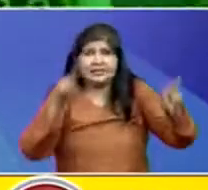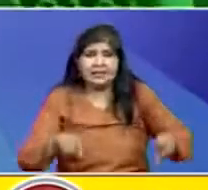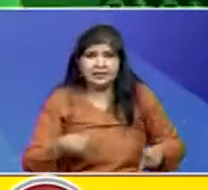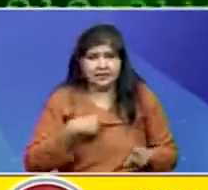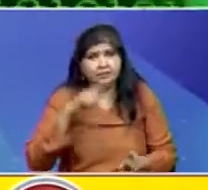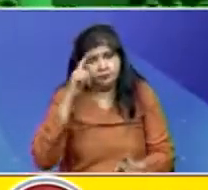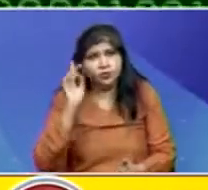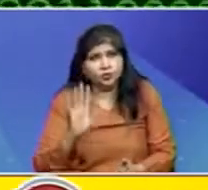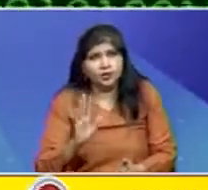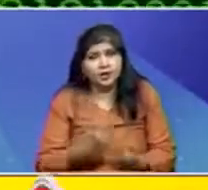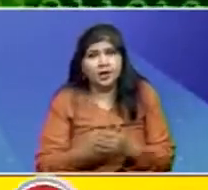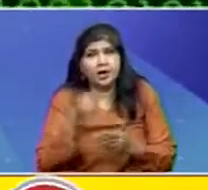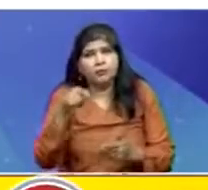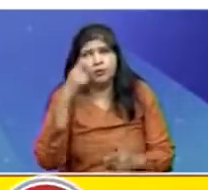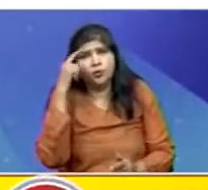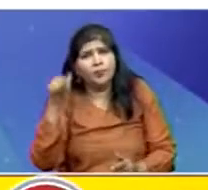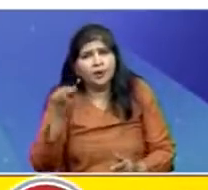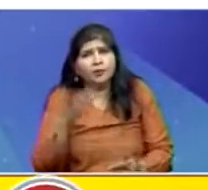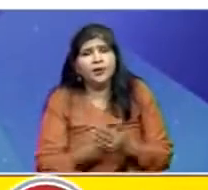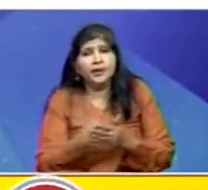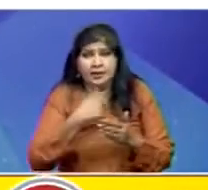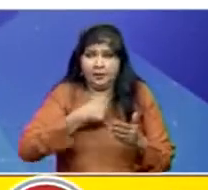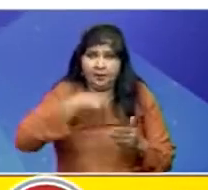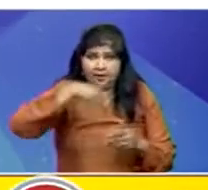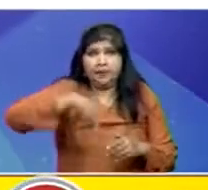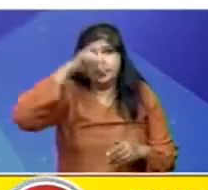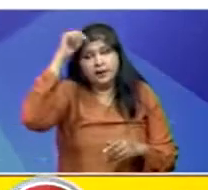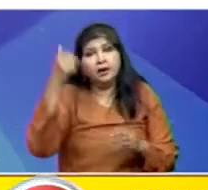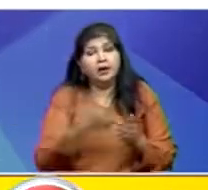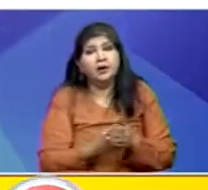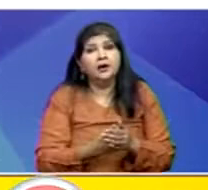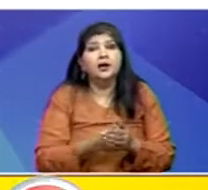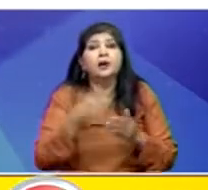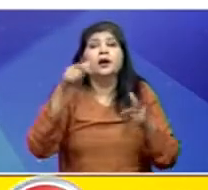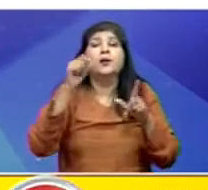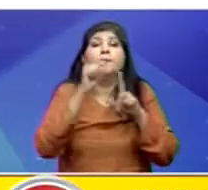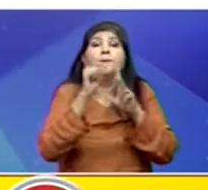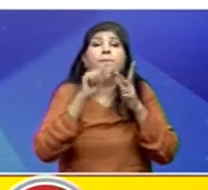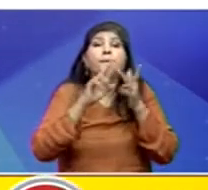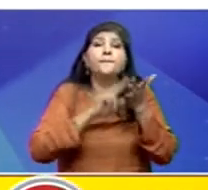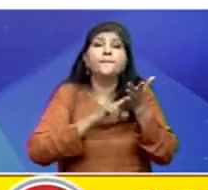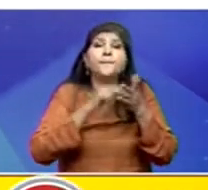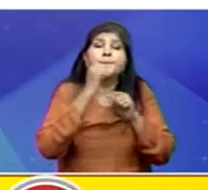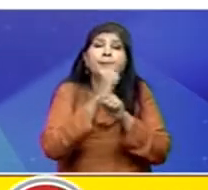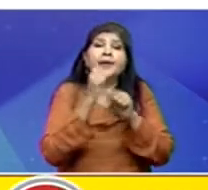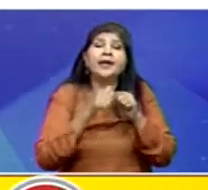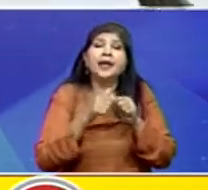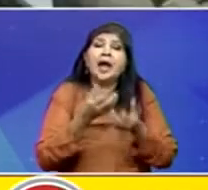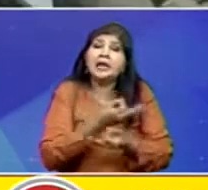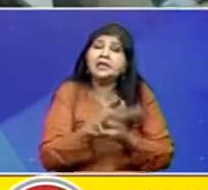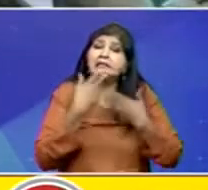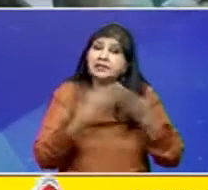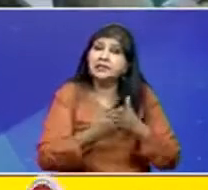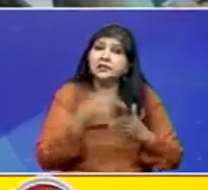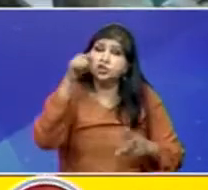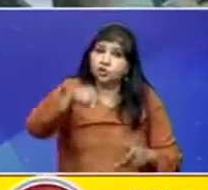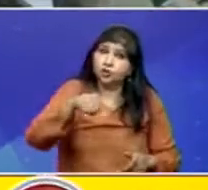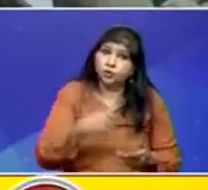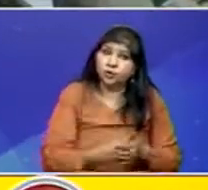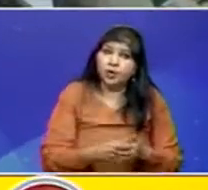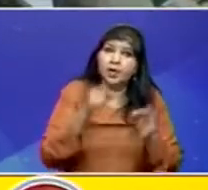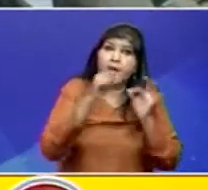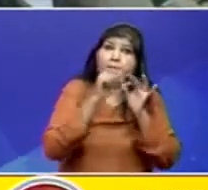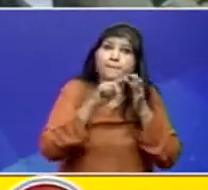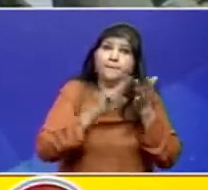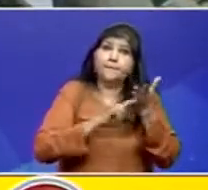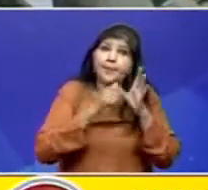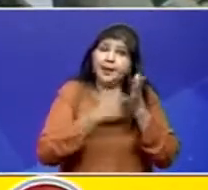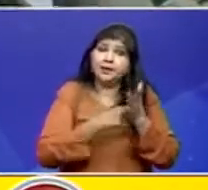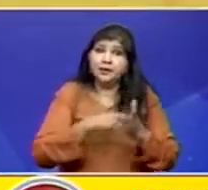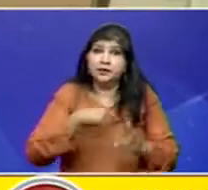सुन